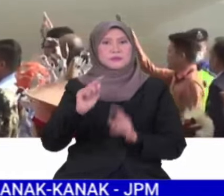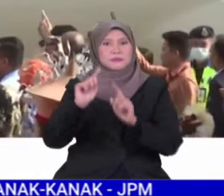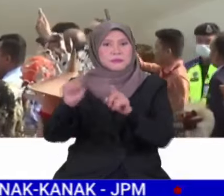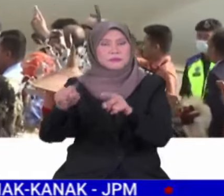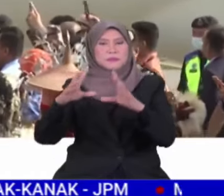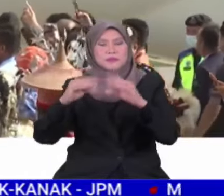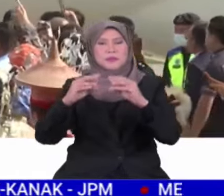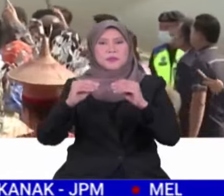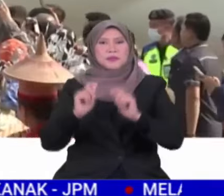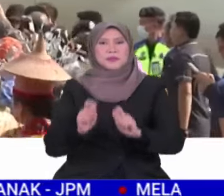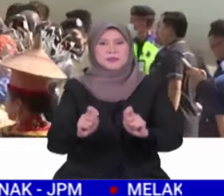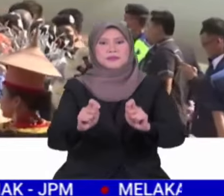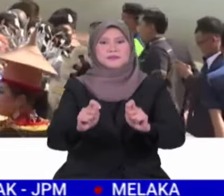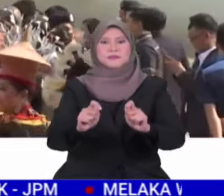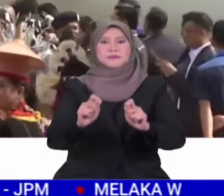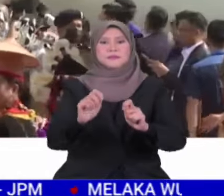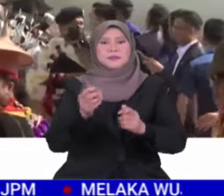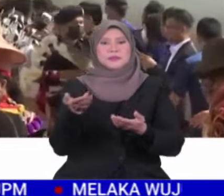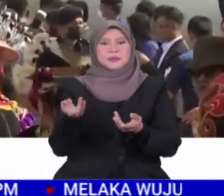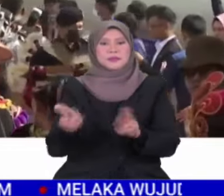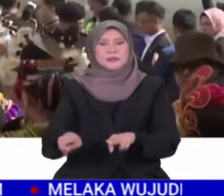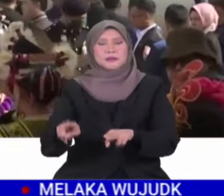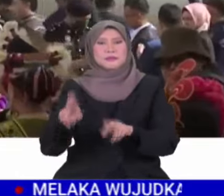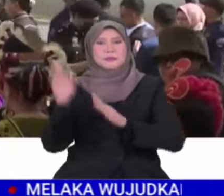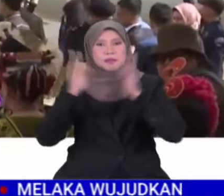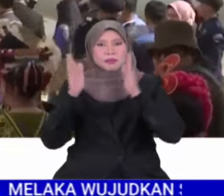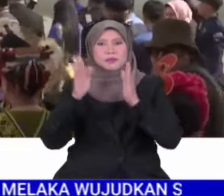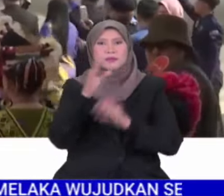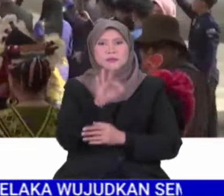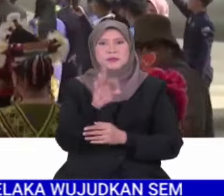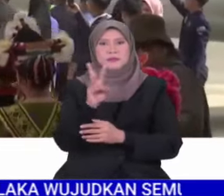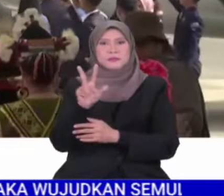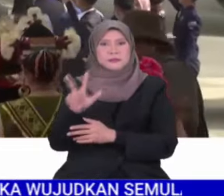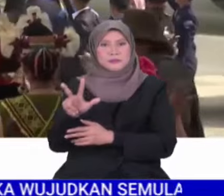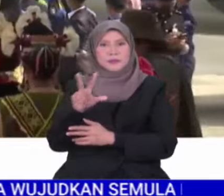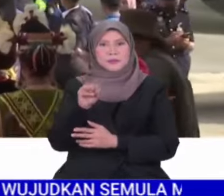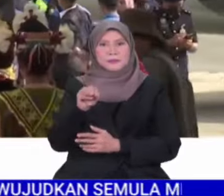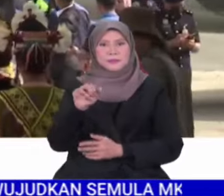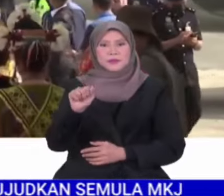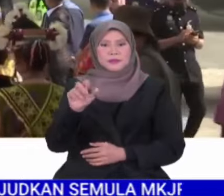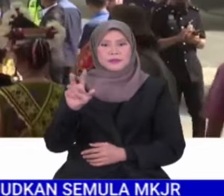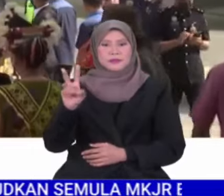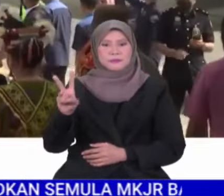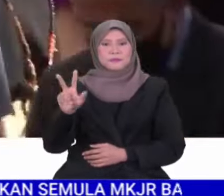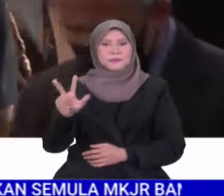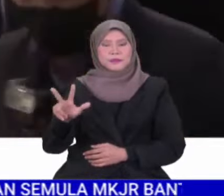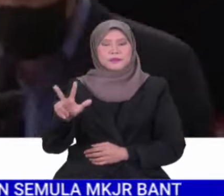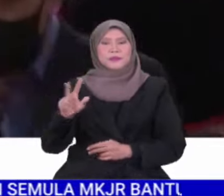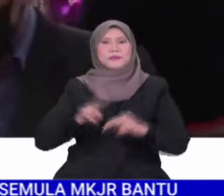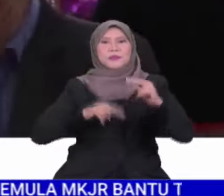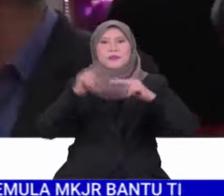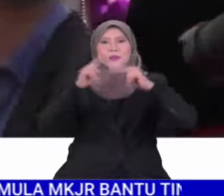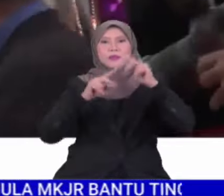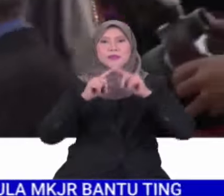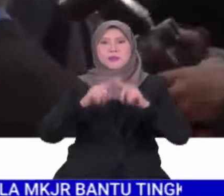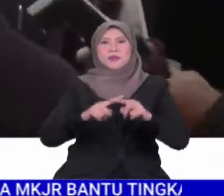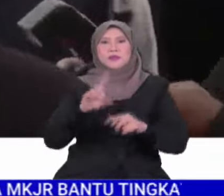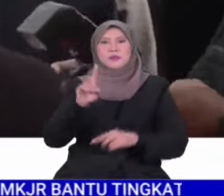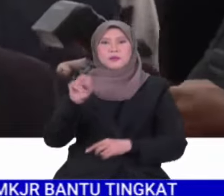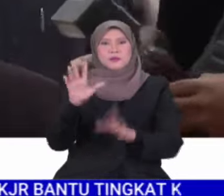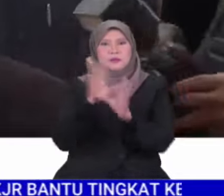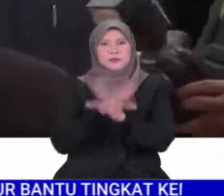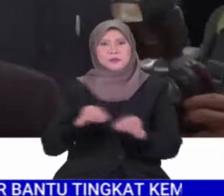menghadiri mesyuarat tindakan pelaksanaan Perjanjian Malaysia 1963 MA63 di bangunan Dewan Undangan